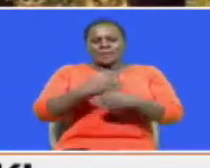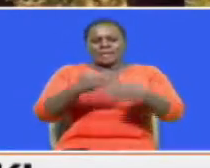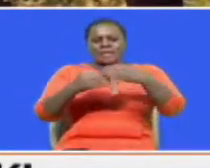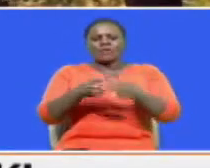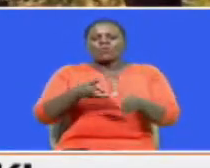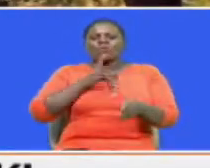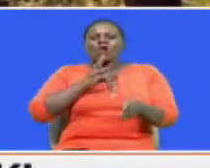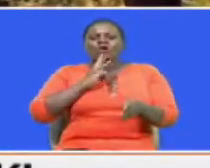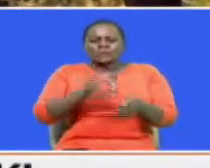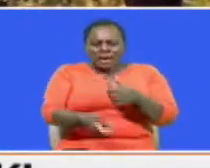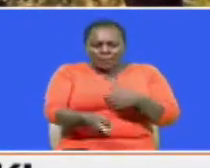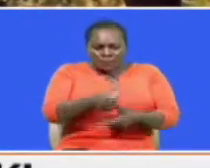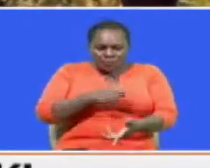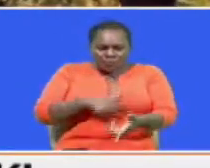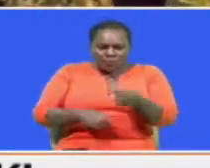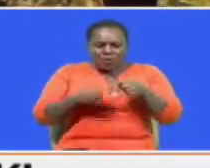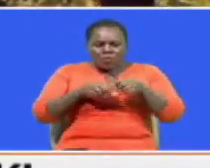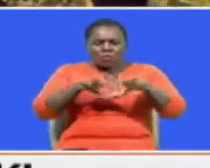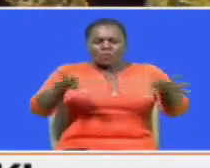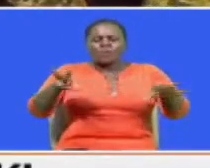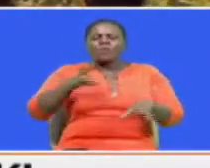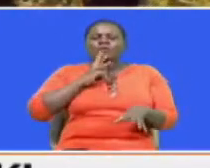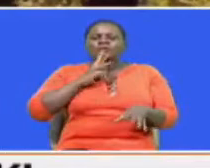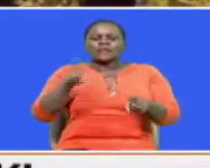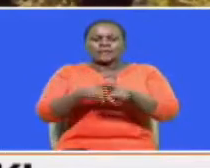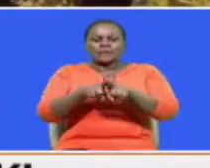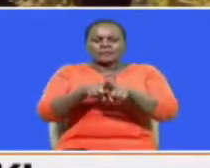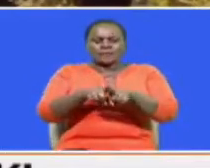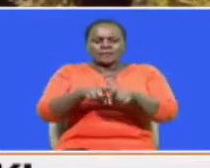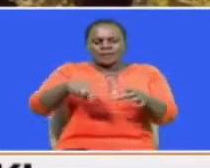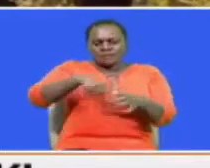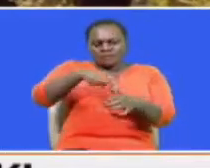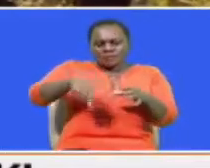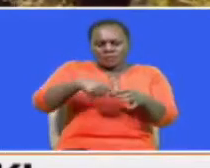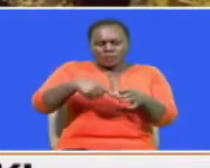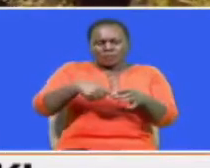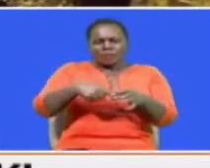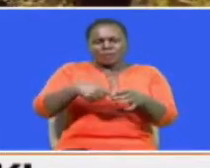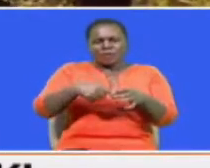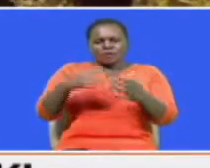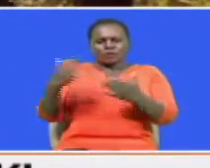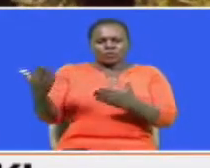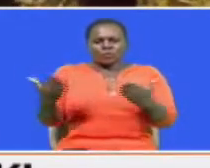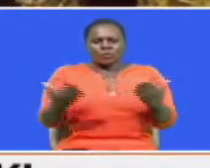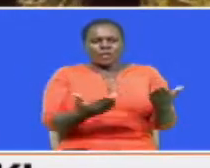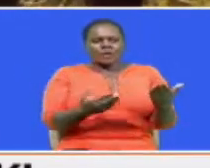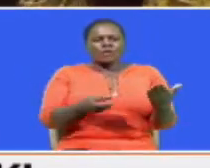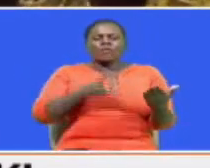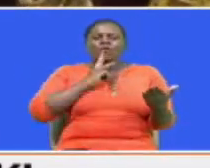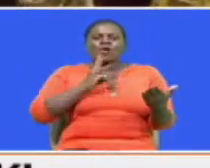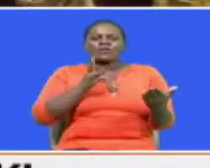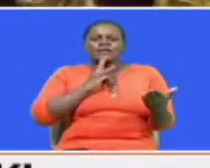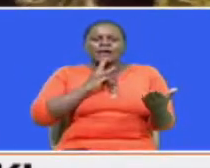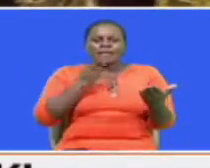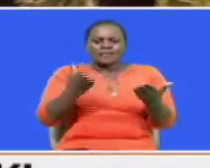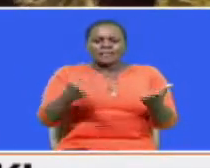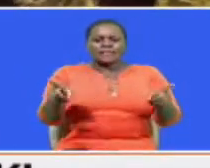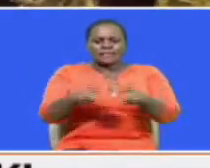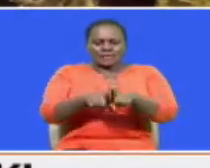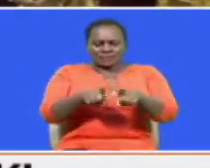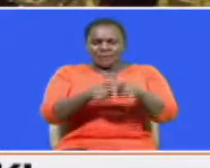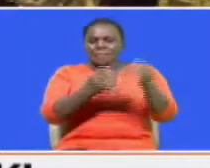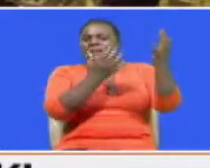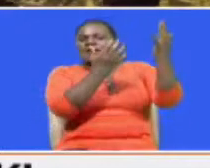mabwawa ya kunyunyuzia maji na pia kutengeneza visima vile virevu vya kuleta underground water. Hiyo pia iko